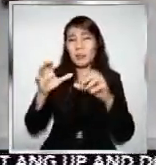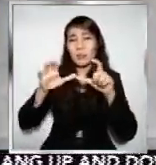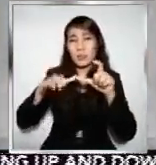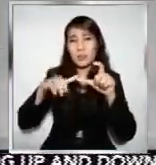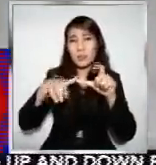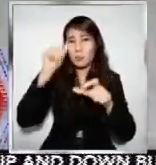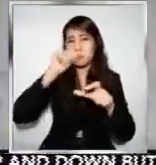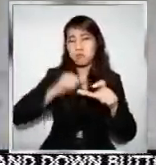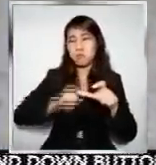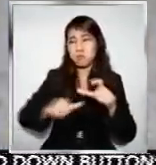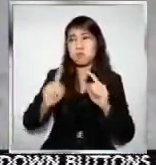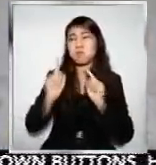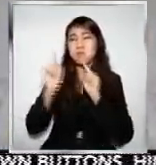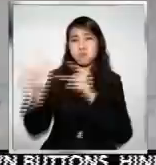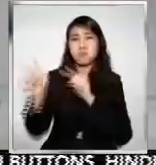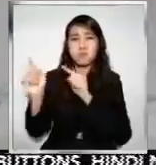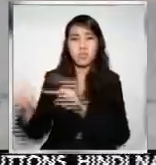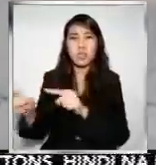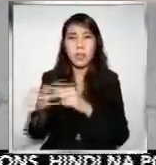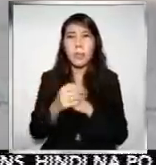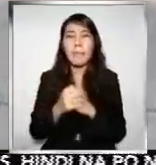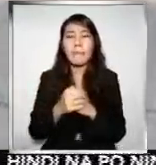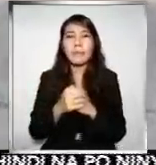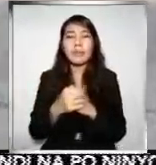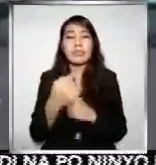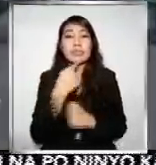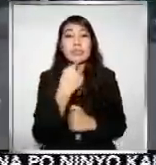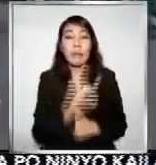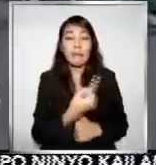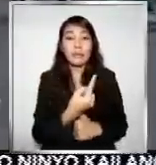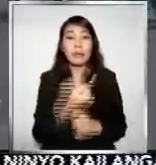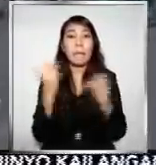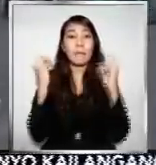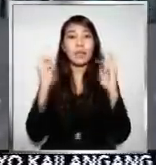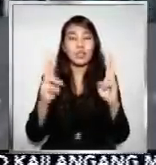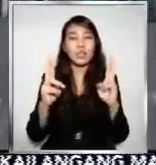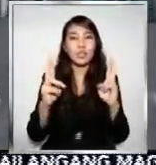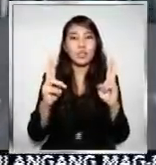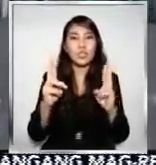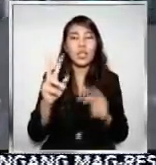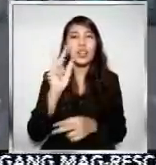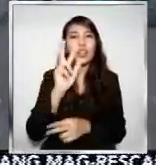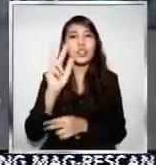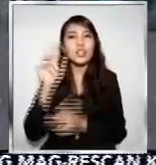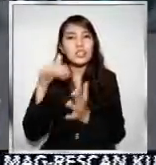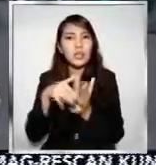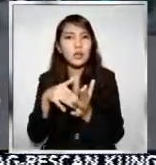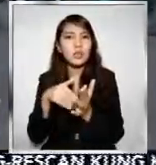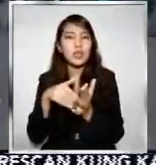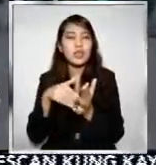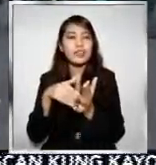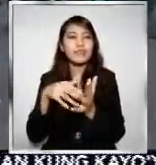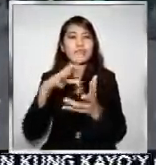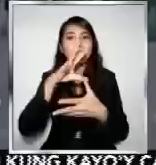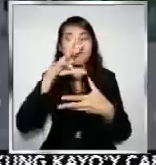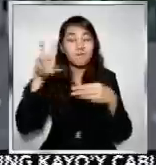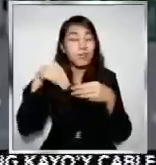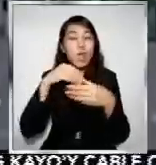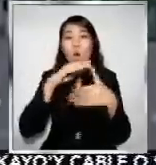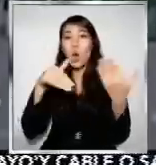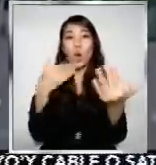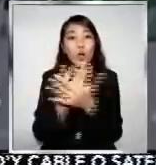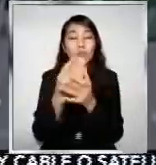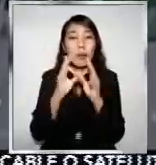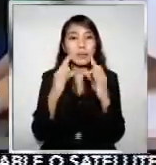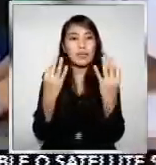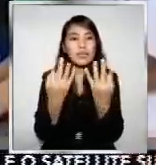Mayor Joric Gahola, sa 33,079 na kabuang bilang ng mga benepisyaryo, nasa 75% pa lamang ang completion rate